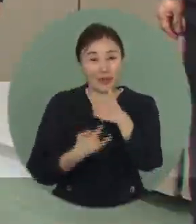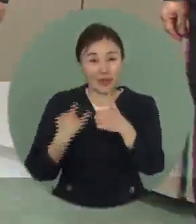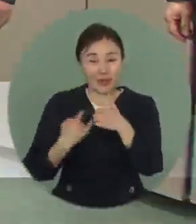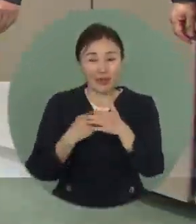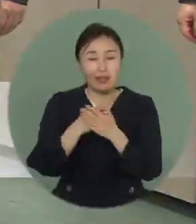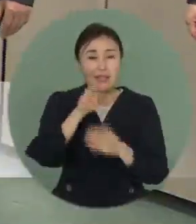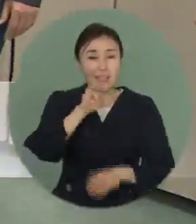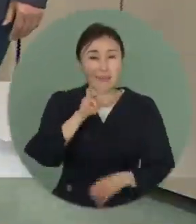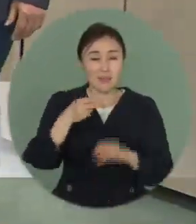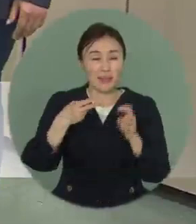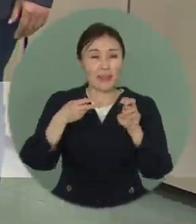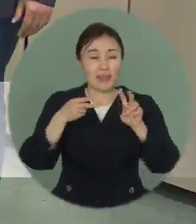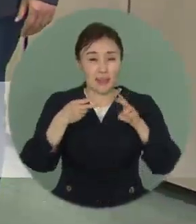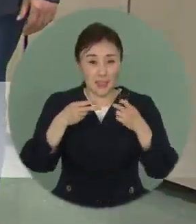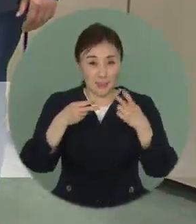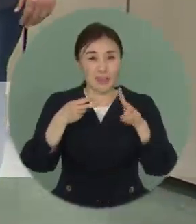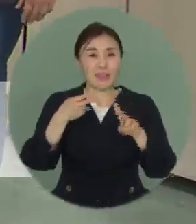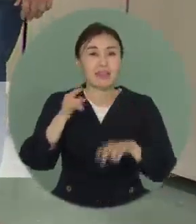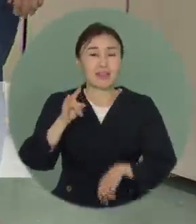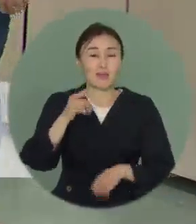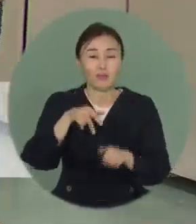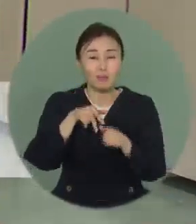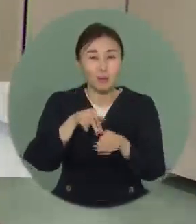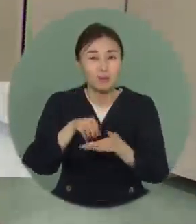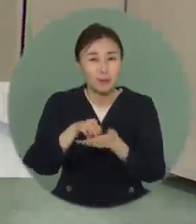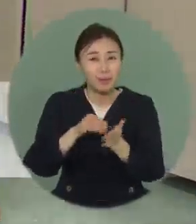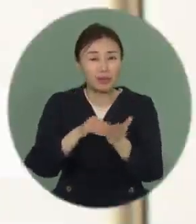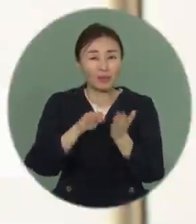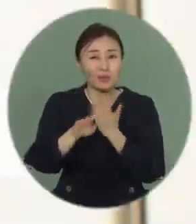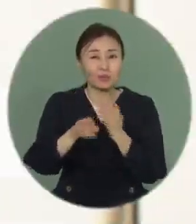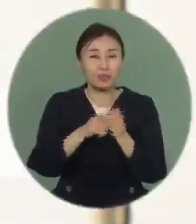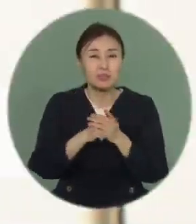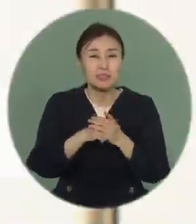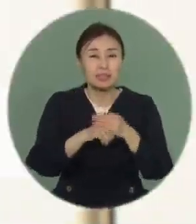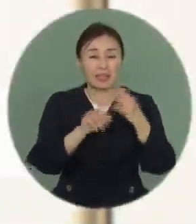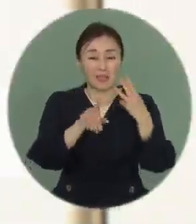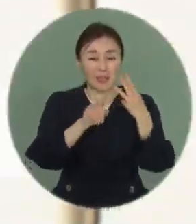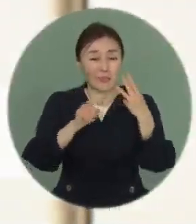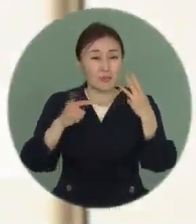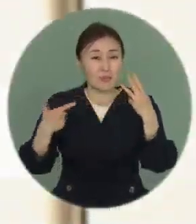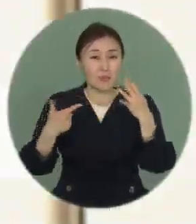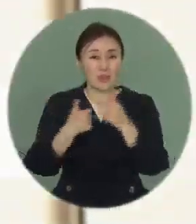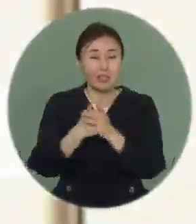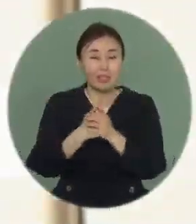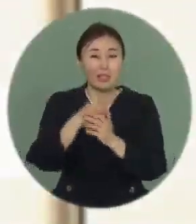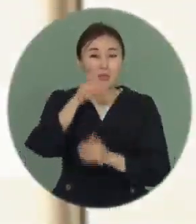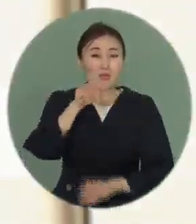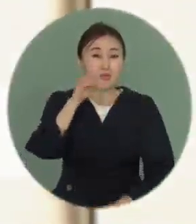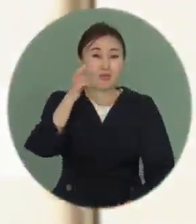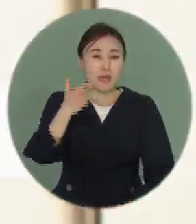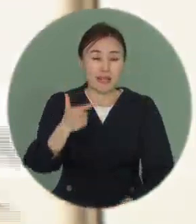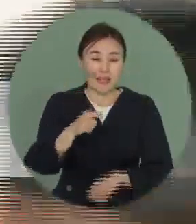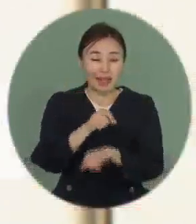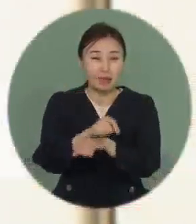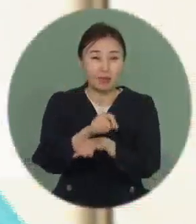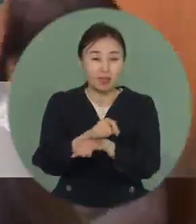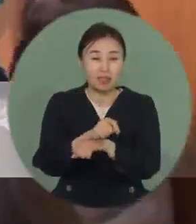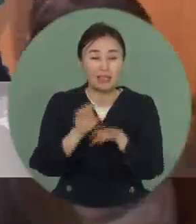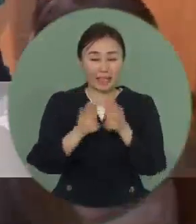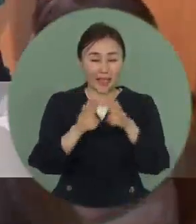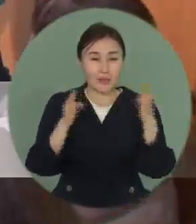총선 예비 후보로 등록한 뒤 오 16일에는 수지구에서 선거 사무소 개소식을 열